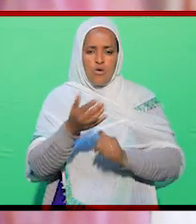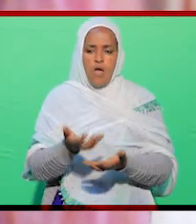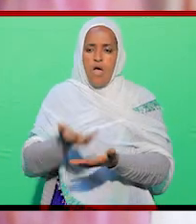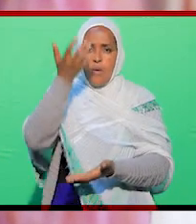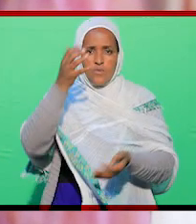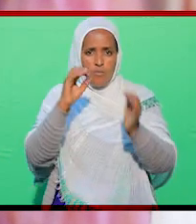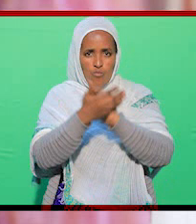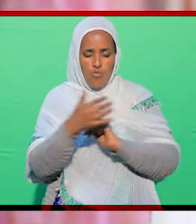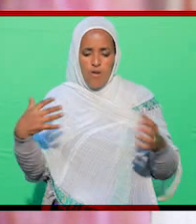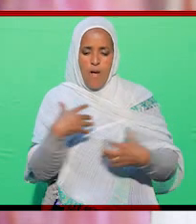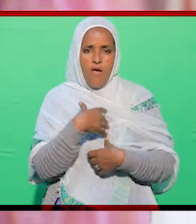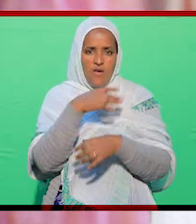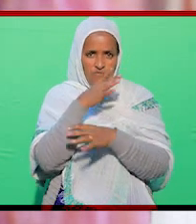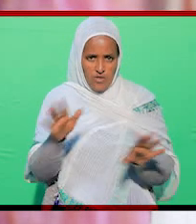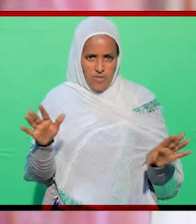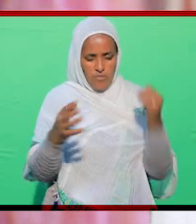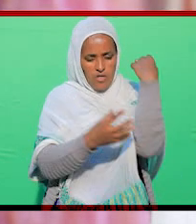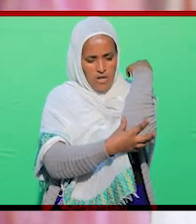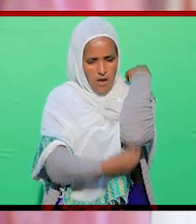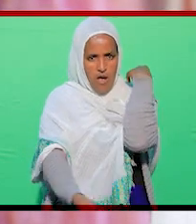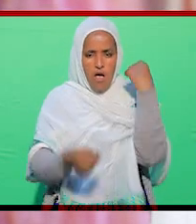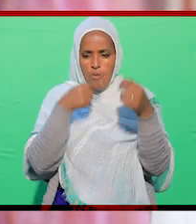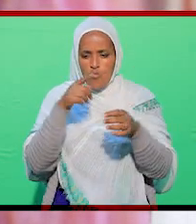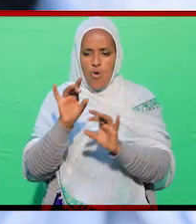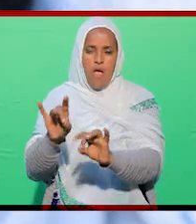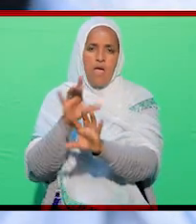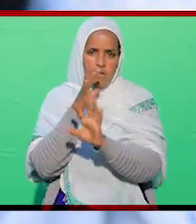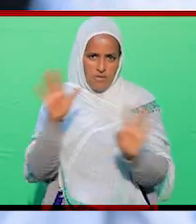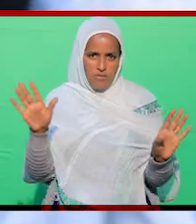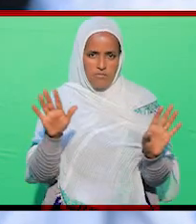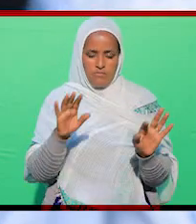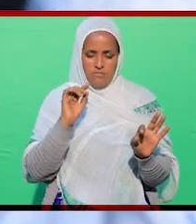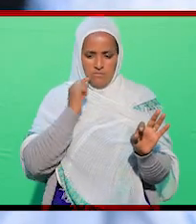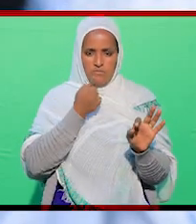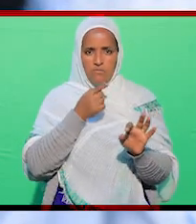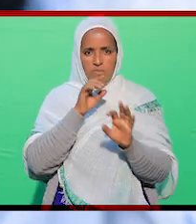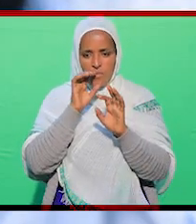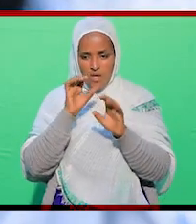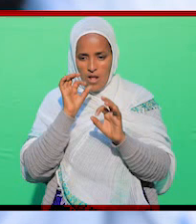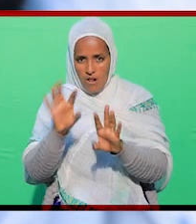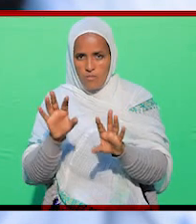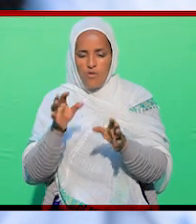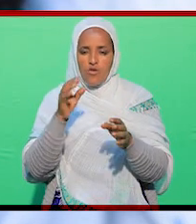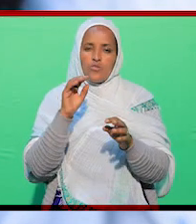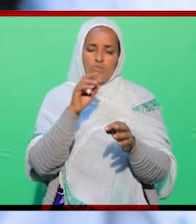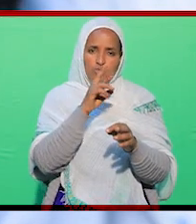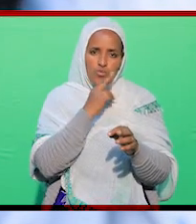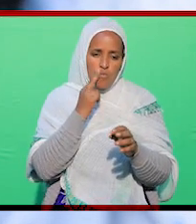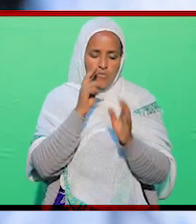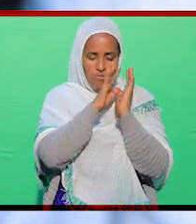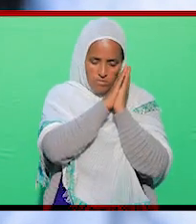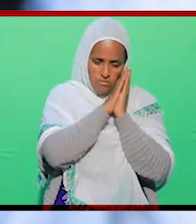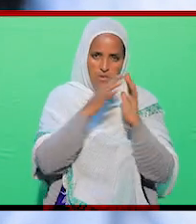ሞት ንጉስም ቢሆን ባለጸጋም ቢሆን የማይፈራ ነው። ድሃውንም ድሃ ነው ብሎ የማይንቅ ነው፣ የማይጸየፍ